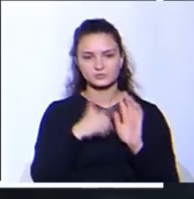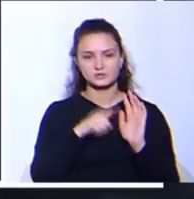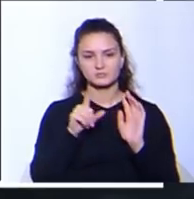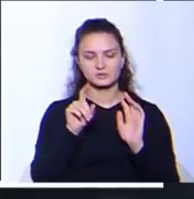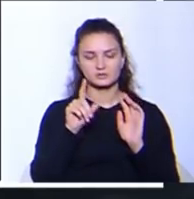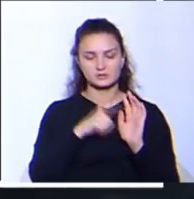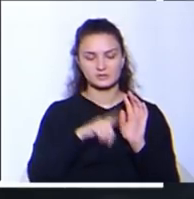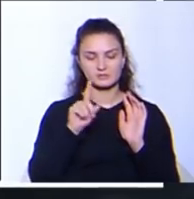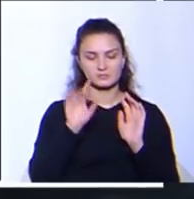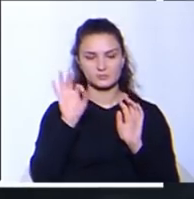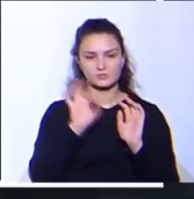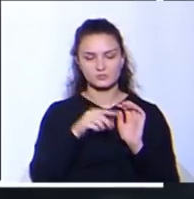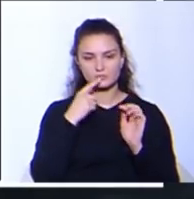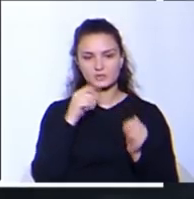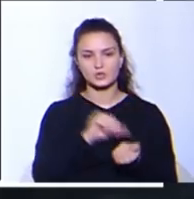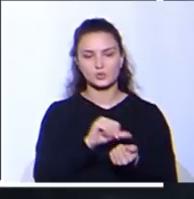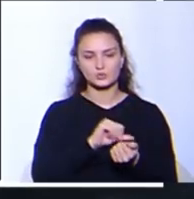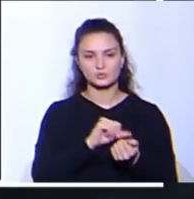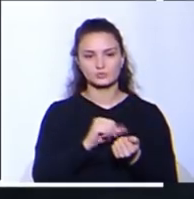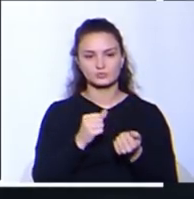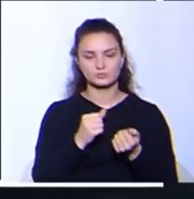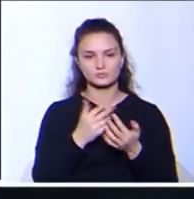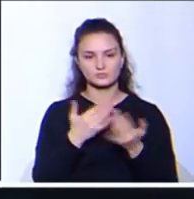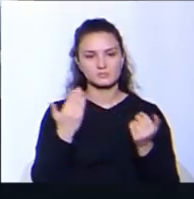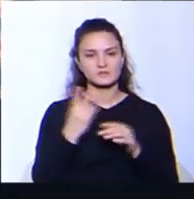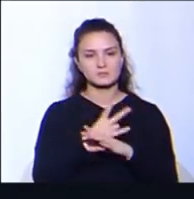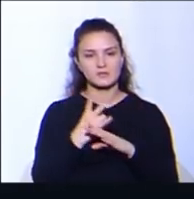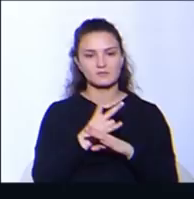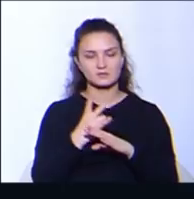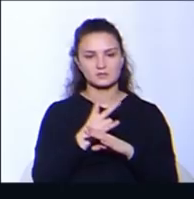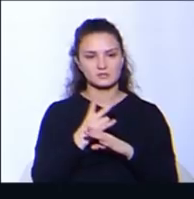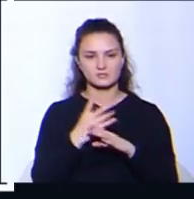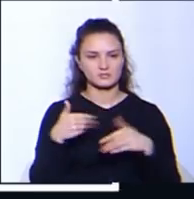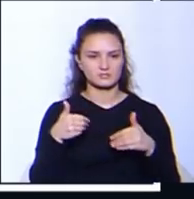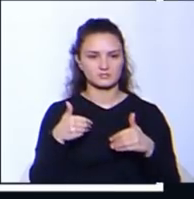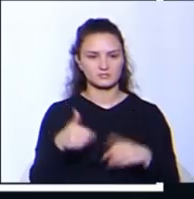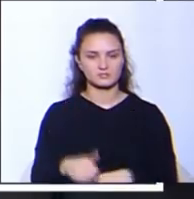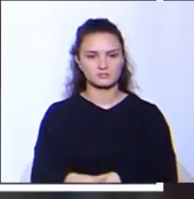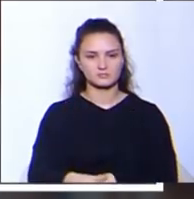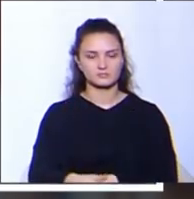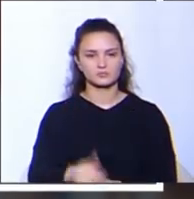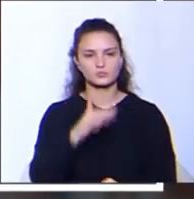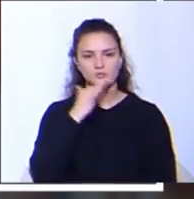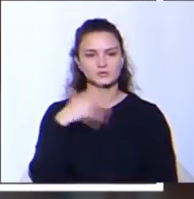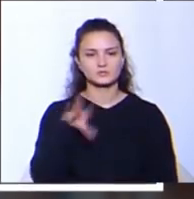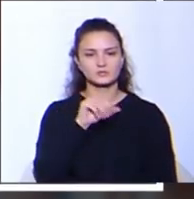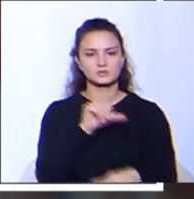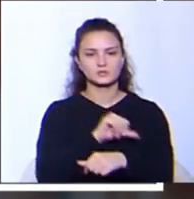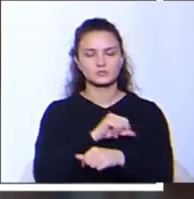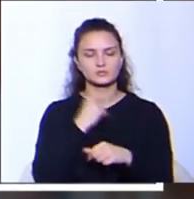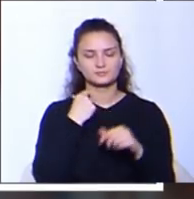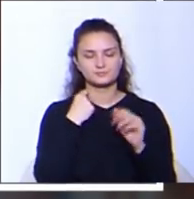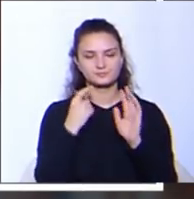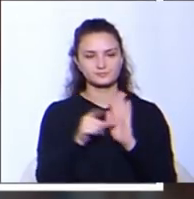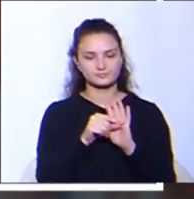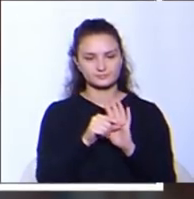71% აცხადებდა, რომ ნარკოტიკული საშუალებები მათზე მავნეს ზემოქმედებას არ ახდენს. Უმეტესობა ნარკოტიკებს ალკოჰოლთან